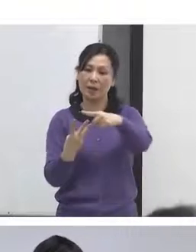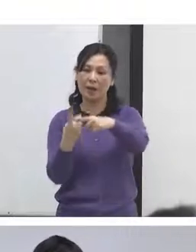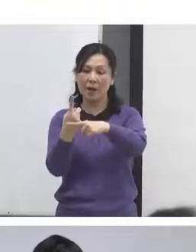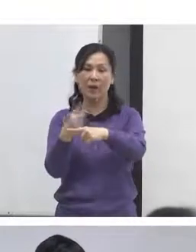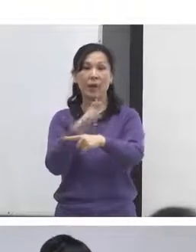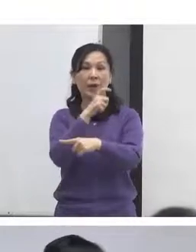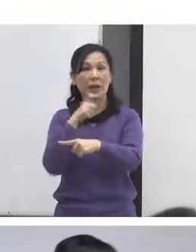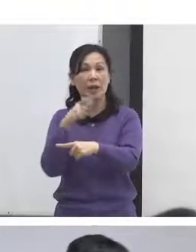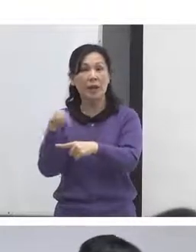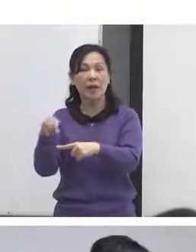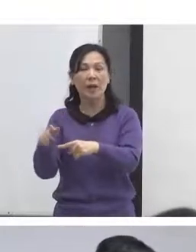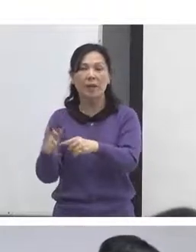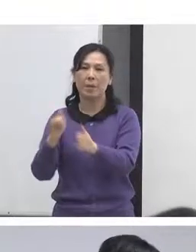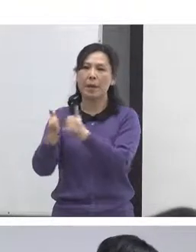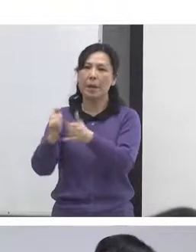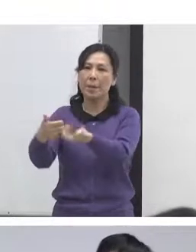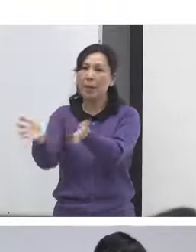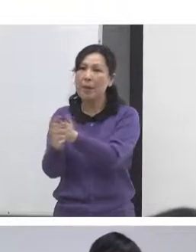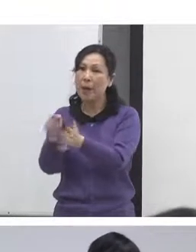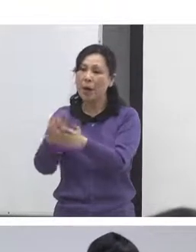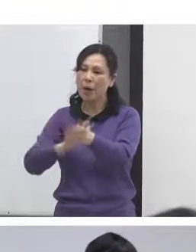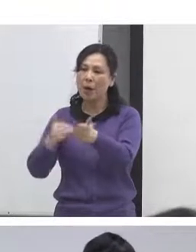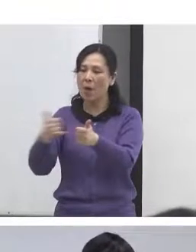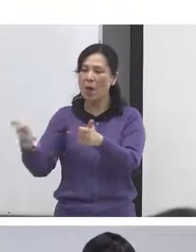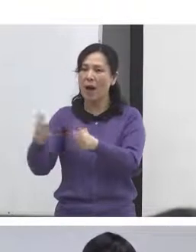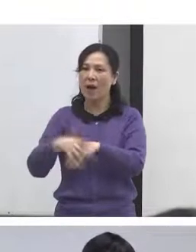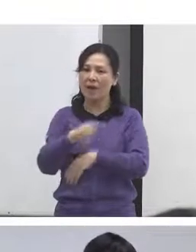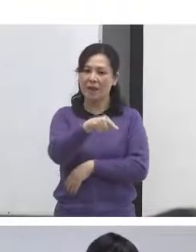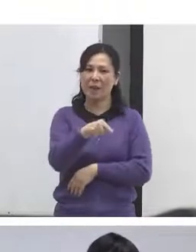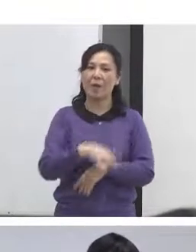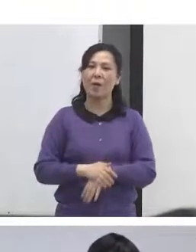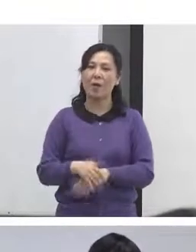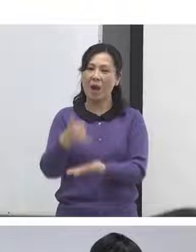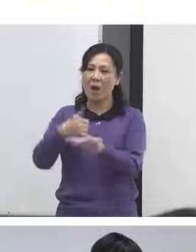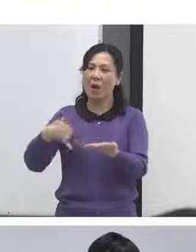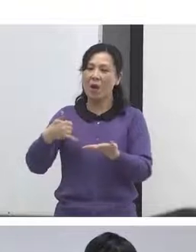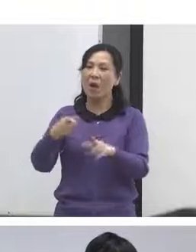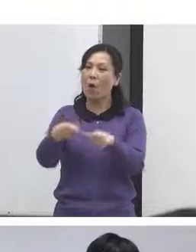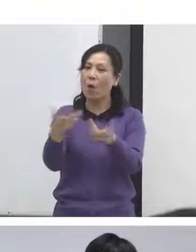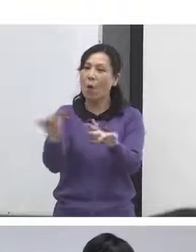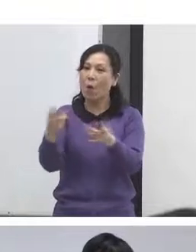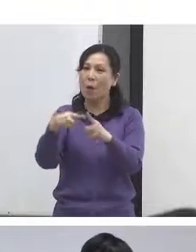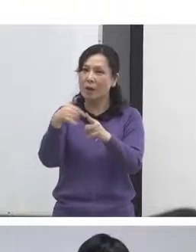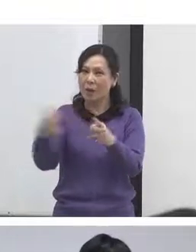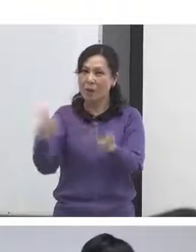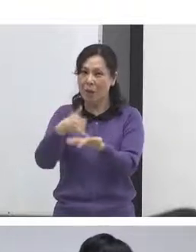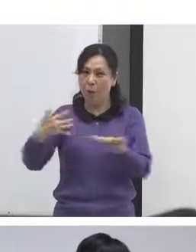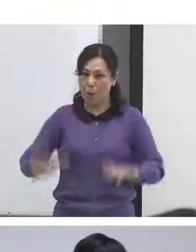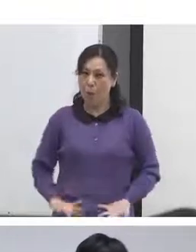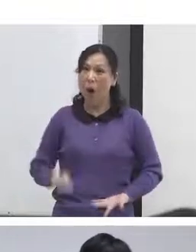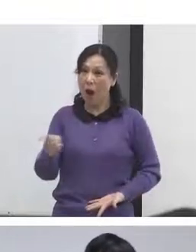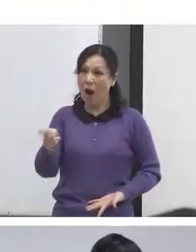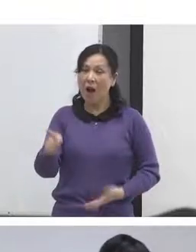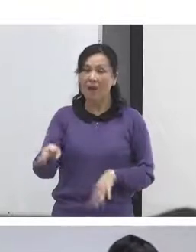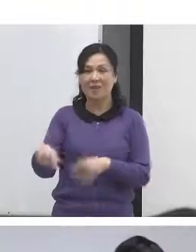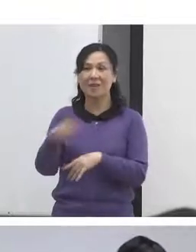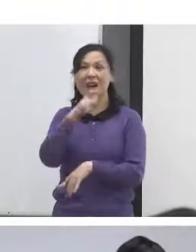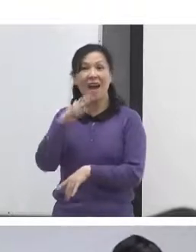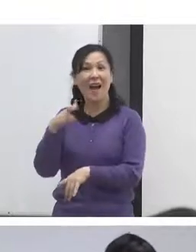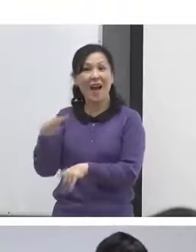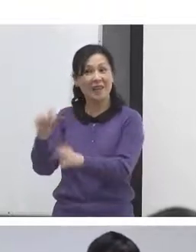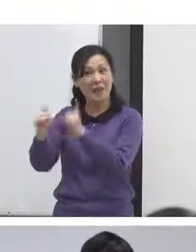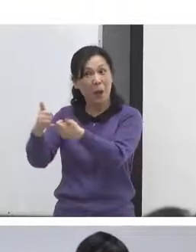员，但是就有一些部会他会拿他的退休公务员来当做民间委员。因为退休公务员退休后，他就是民间了，他就不是政府人员